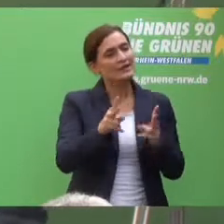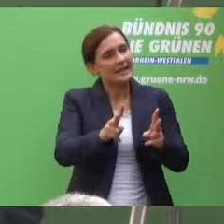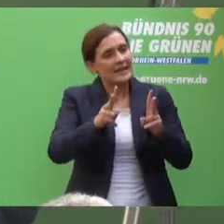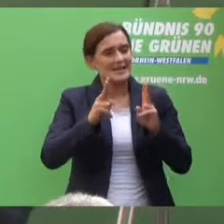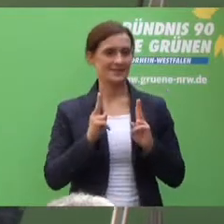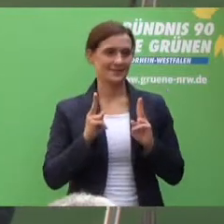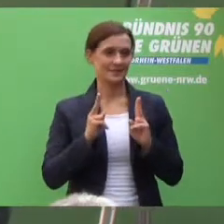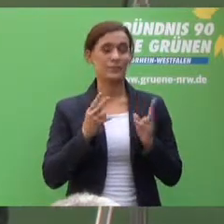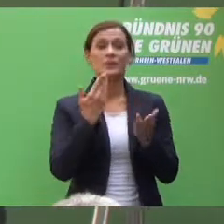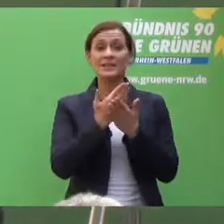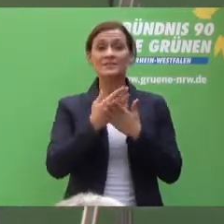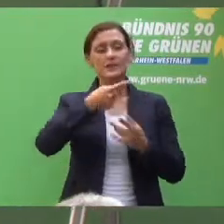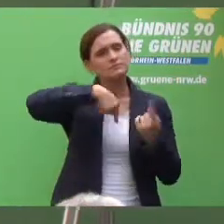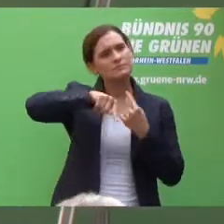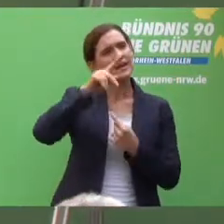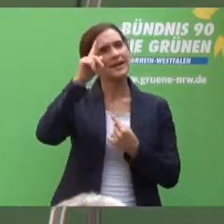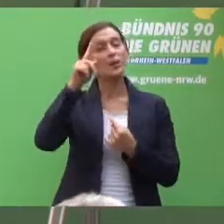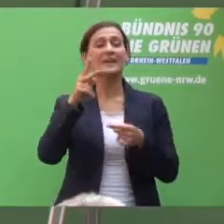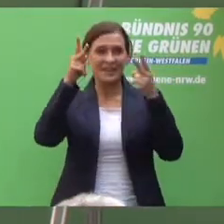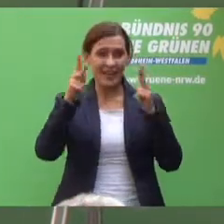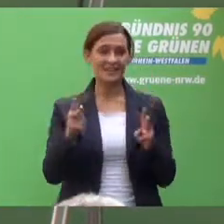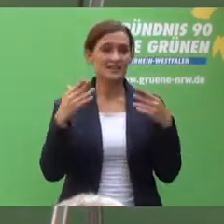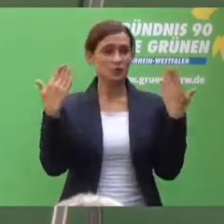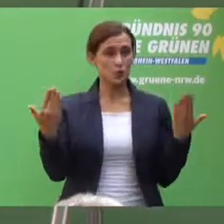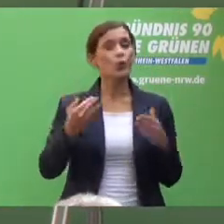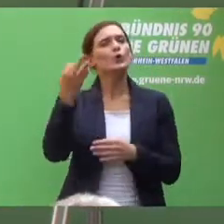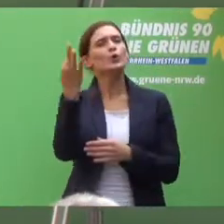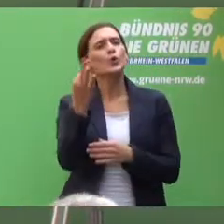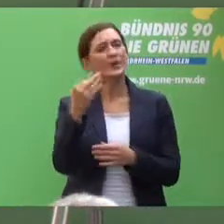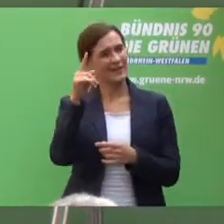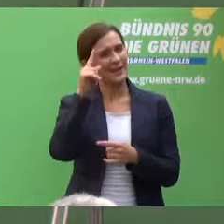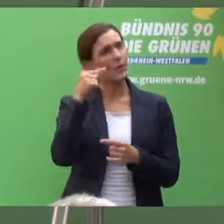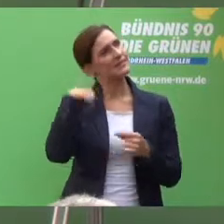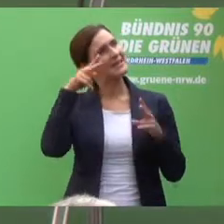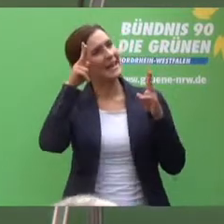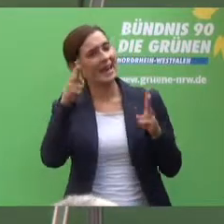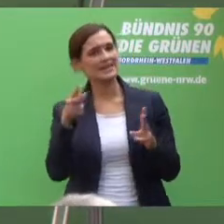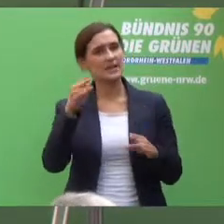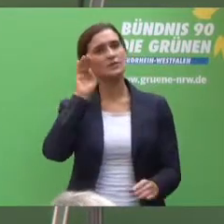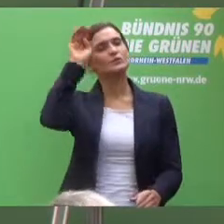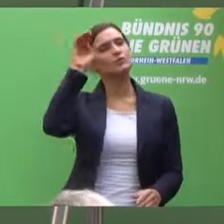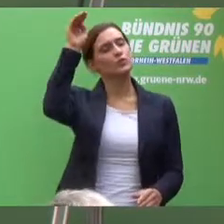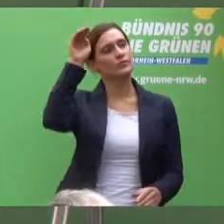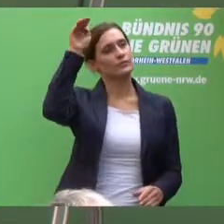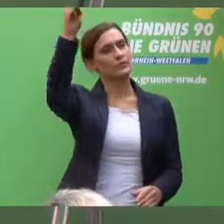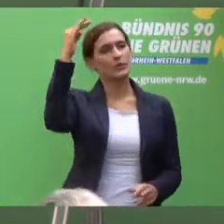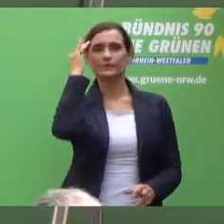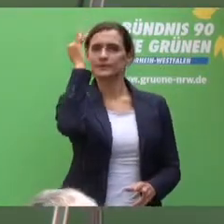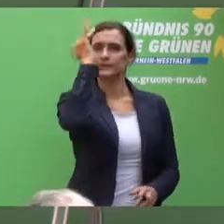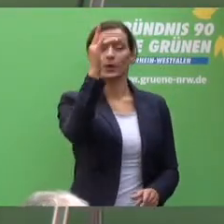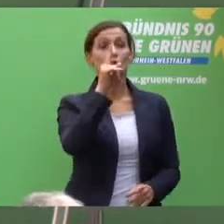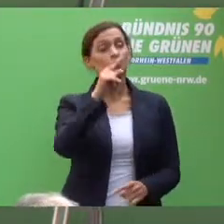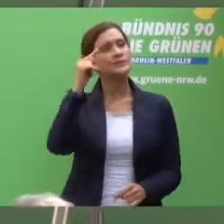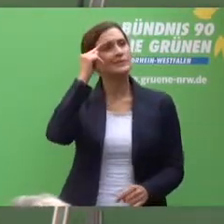von Gerechtigkeit drinne. Grüne denken Gerechtigkeit anders und viel weiter als nur im Sinne